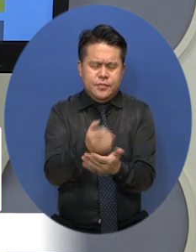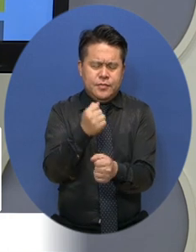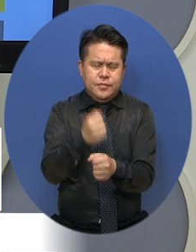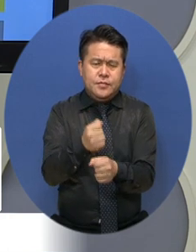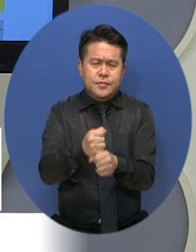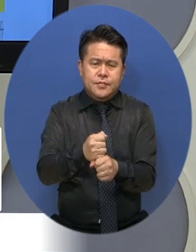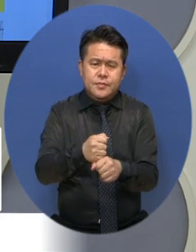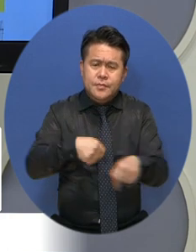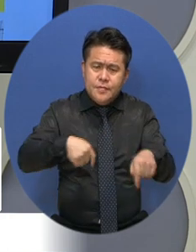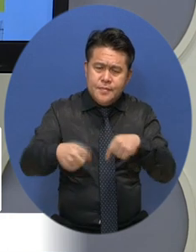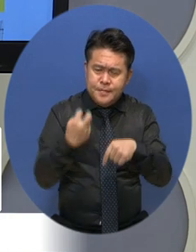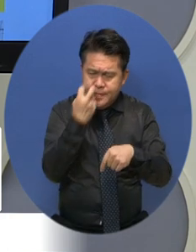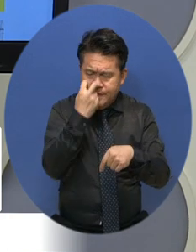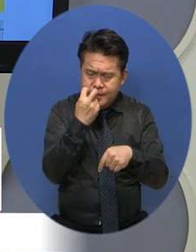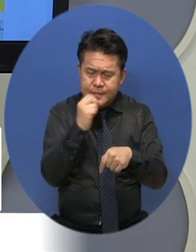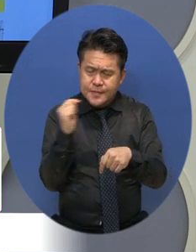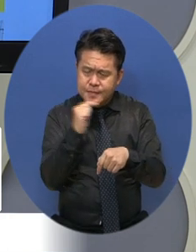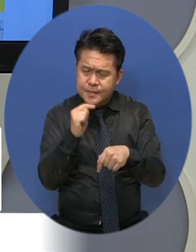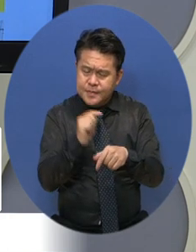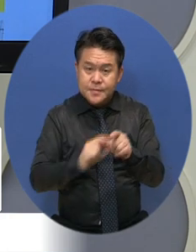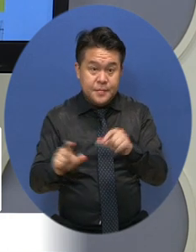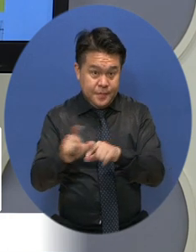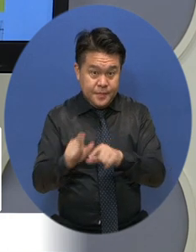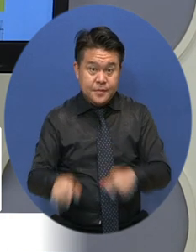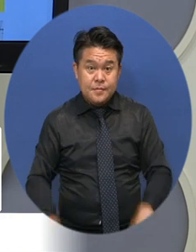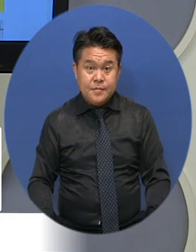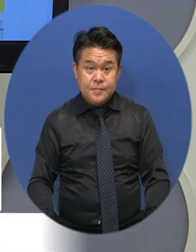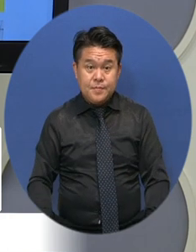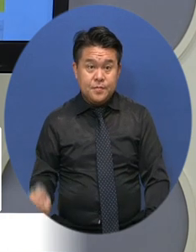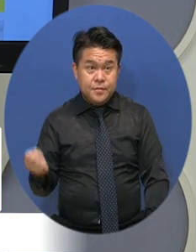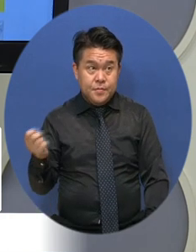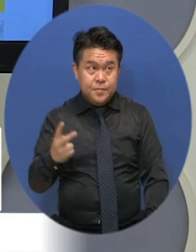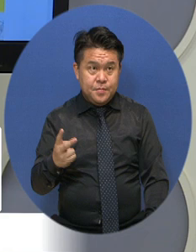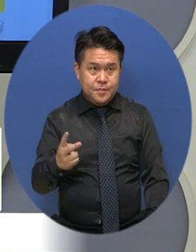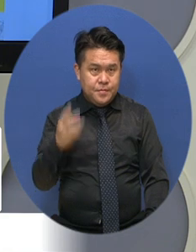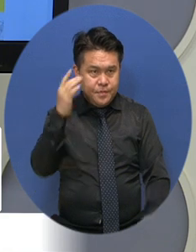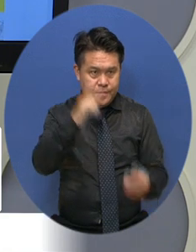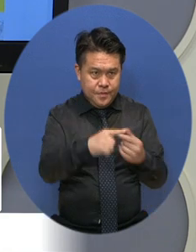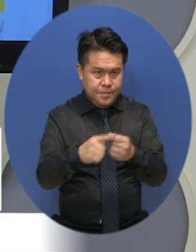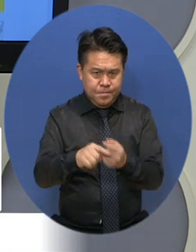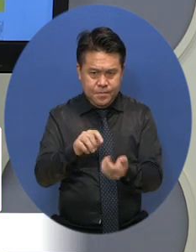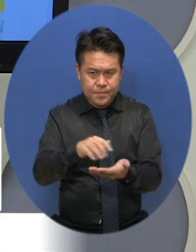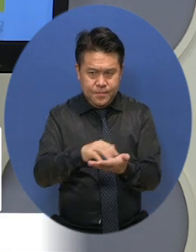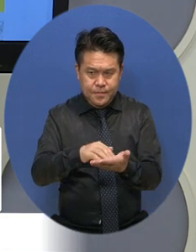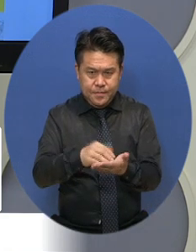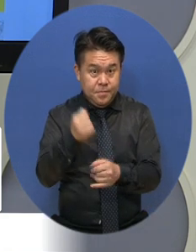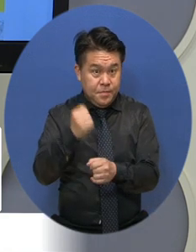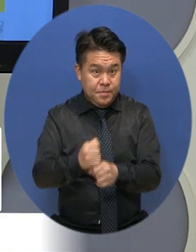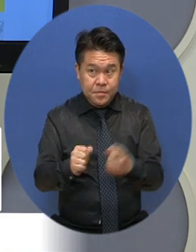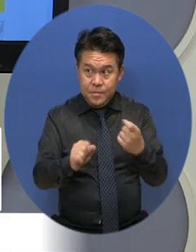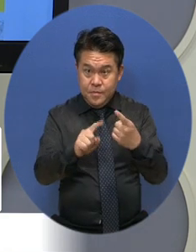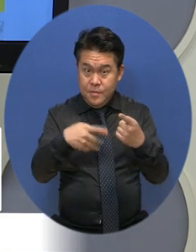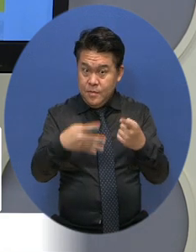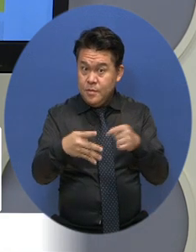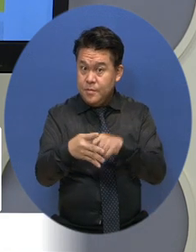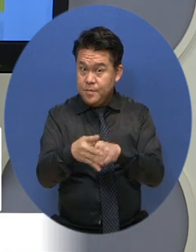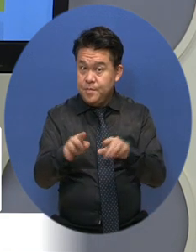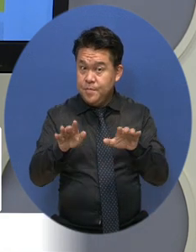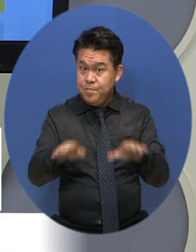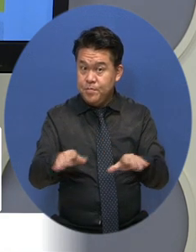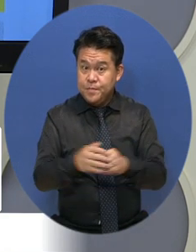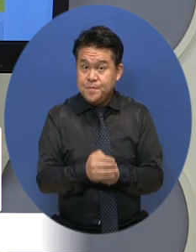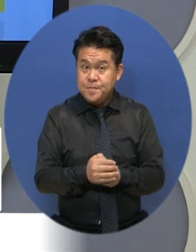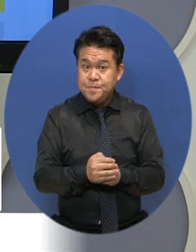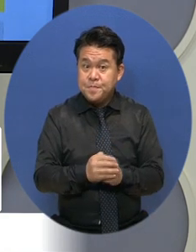감독에 보다 강화될 전망입니다 또한 한글 점자 를 창안한 날인 11월 4일이 한글